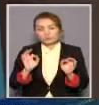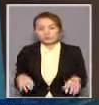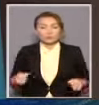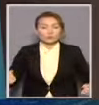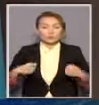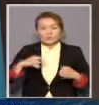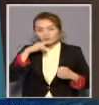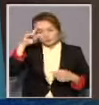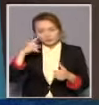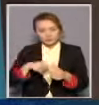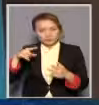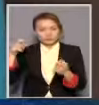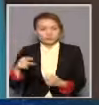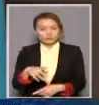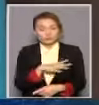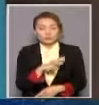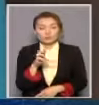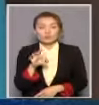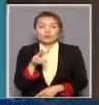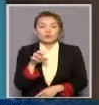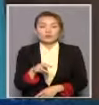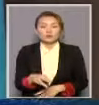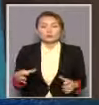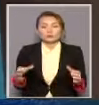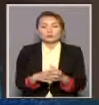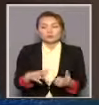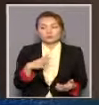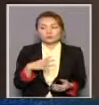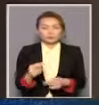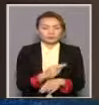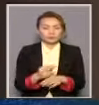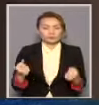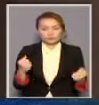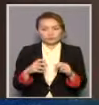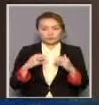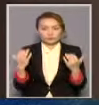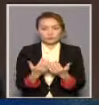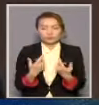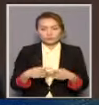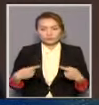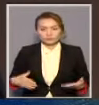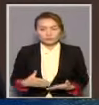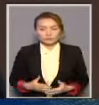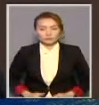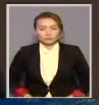казахстан благодаря был отойти мира мест на боксерском клубе булат воспитываются спортсмены международного уровня